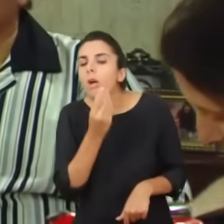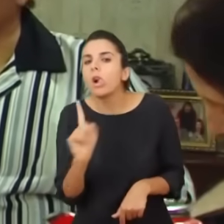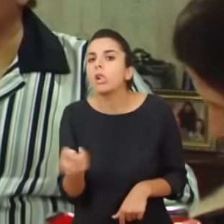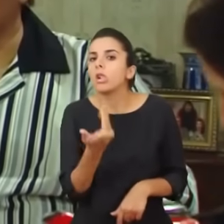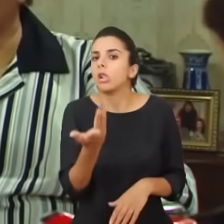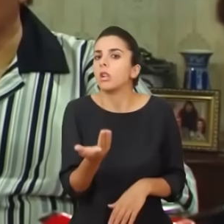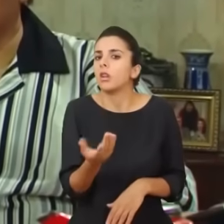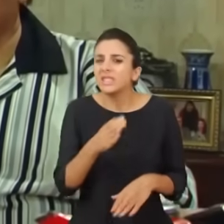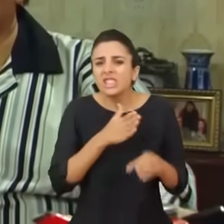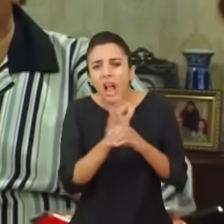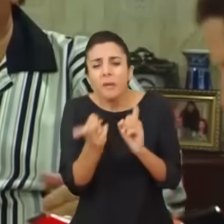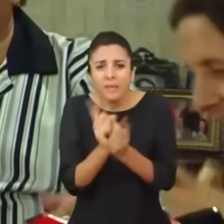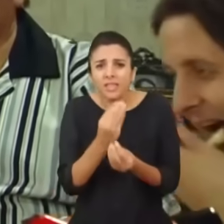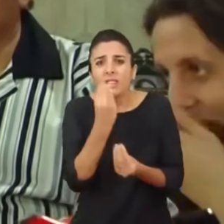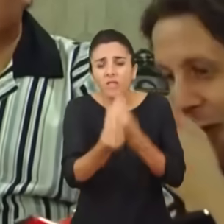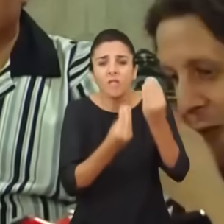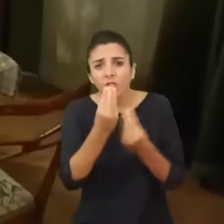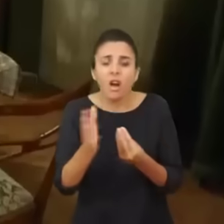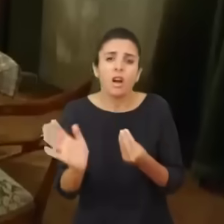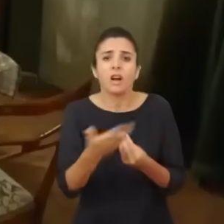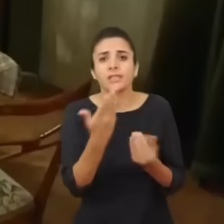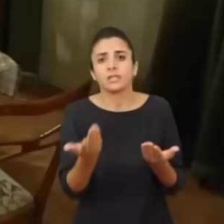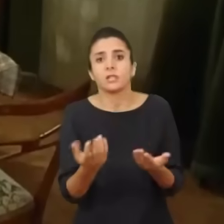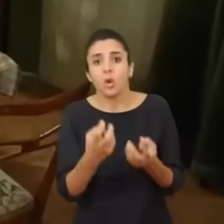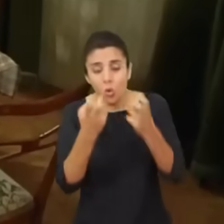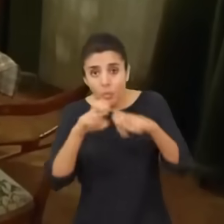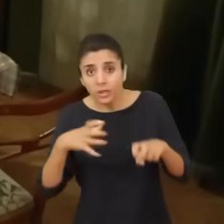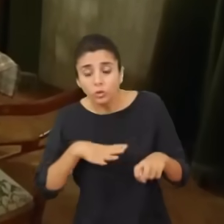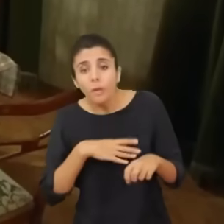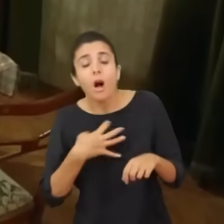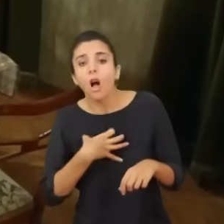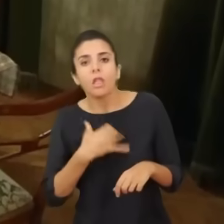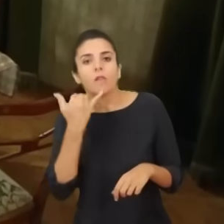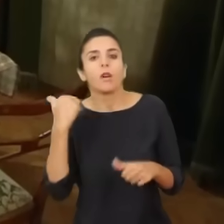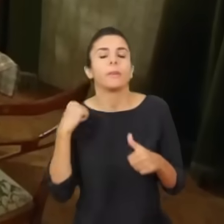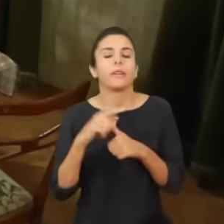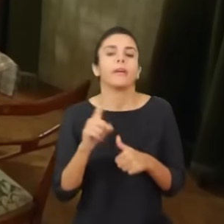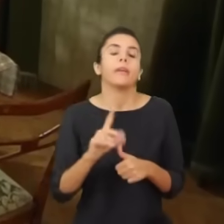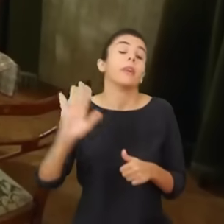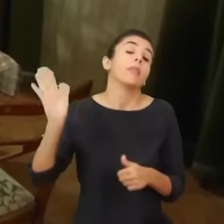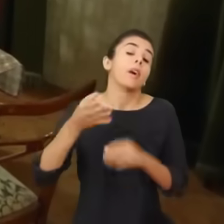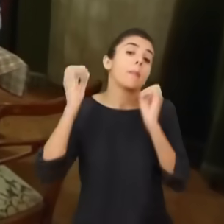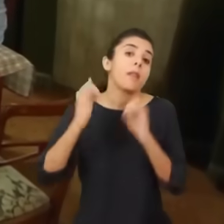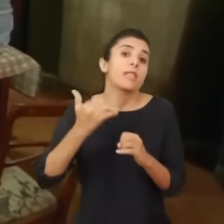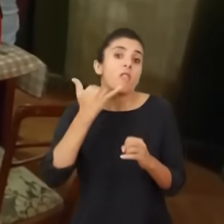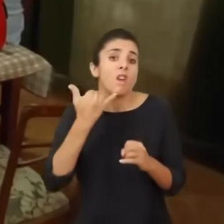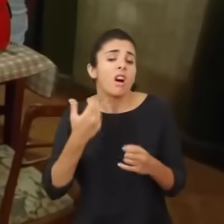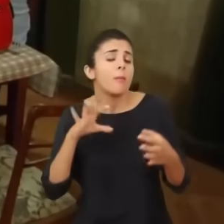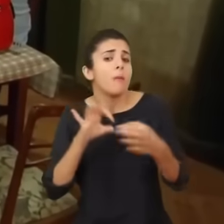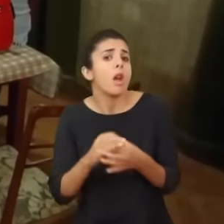ya. Biraz salam malam falan bir şeyler verin ya. Hala, yumurta vereyim mi hala? Oho. O kadar kişinin evine telefon